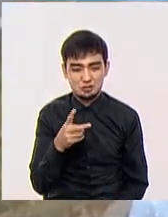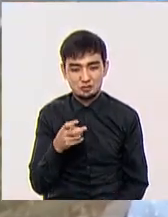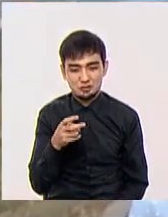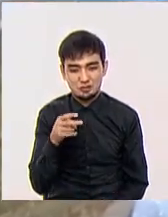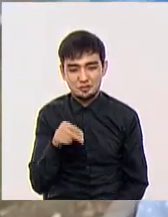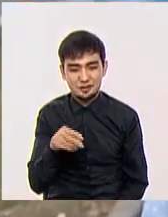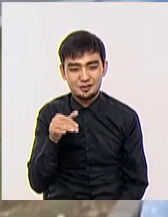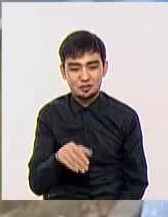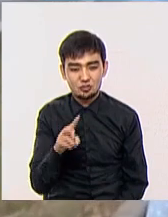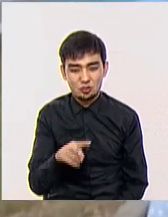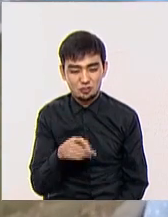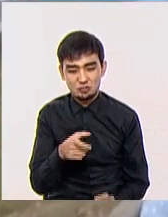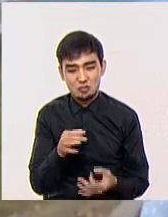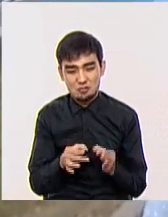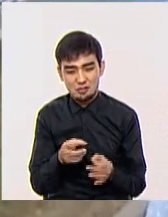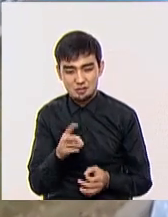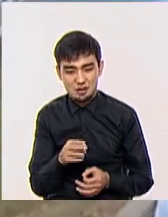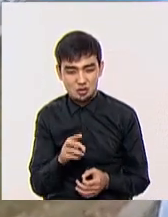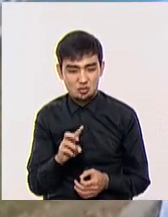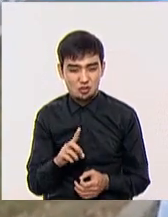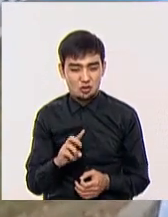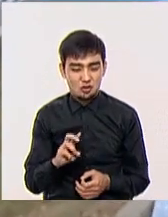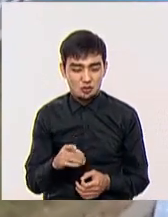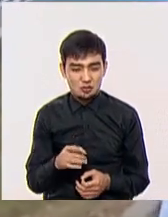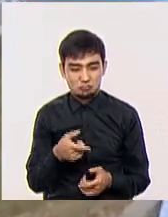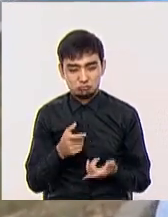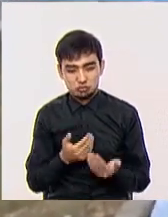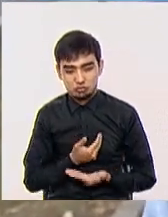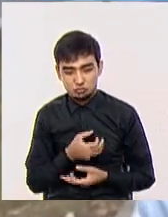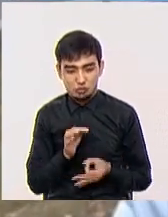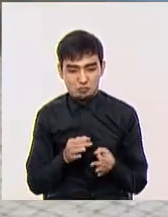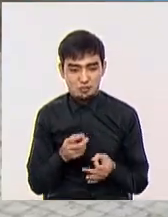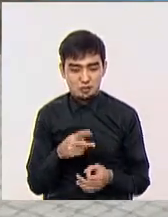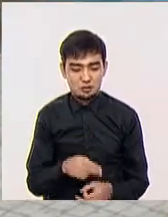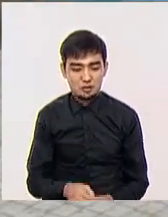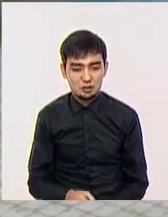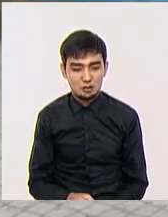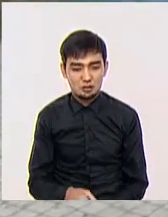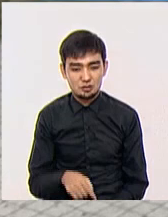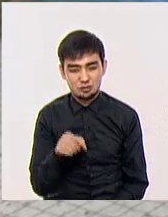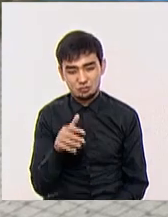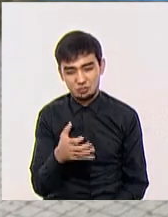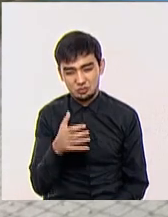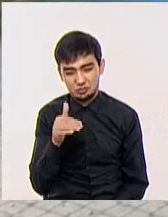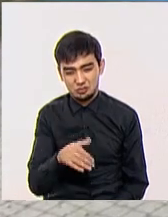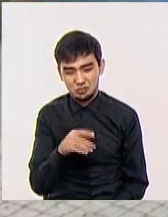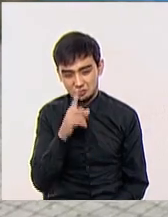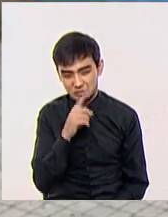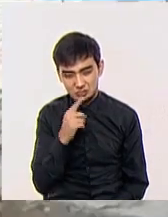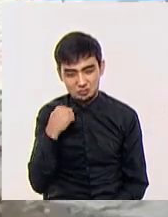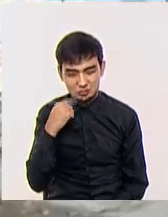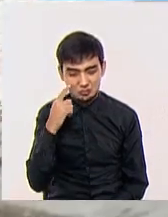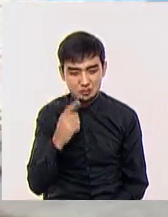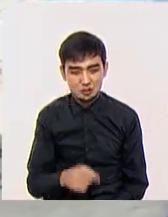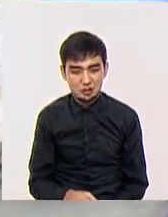это просто достойный уровень до чтобы это что шиковать надо ниже 1500 наверно в месяц я думаю